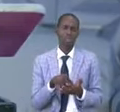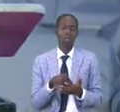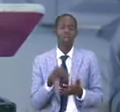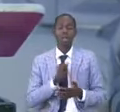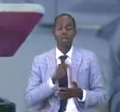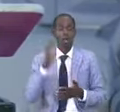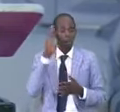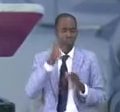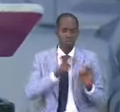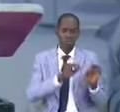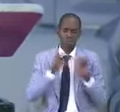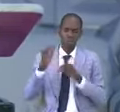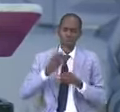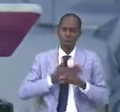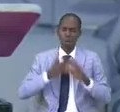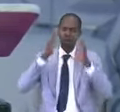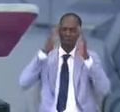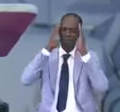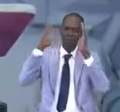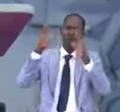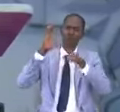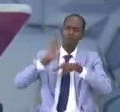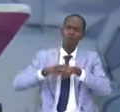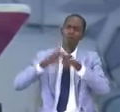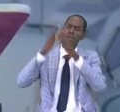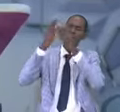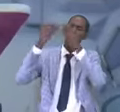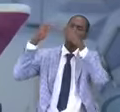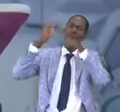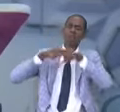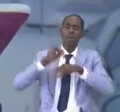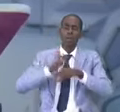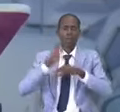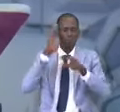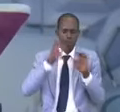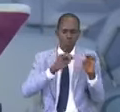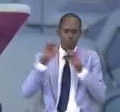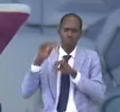il prendrait position je m'affectionnais au chaud en haut